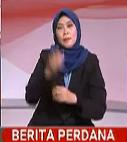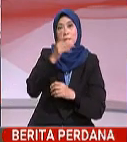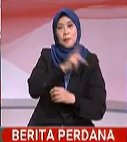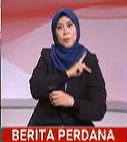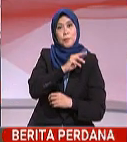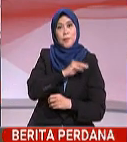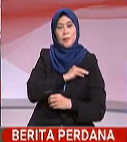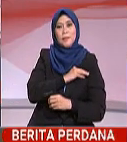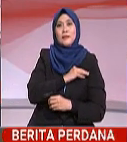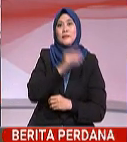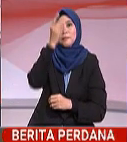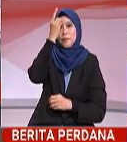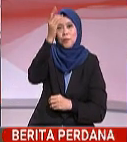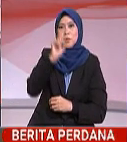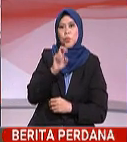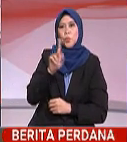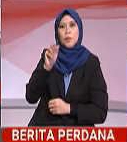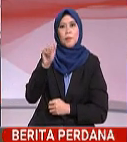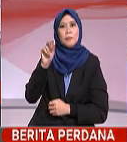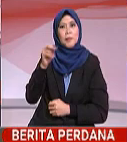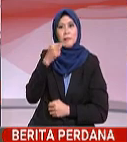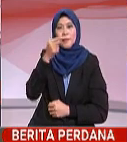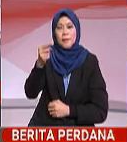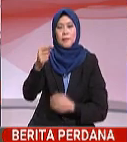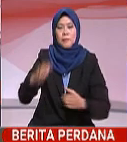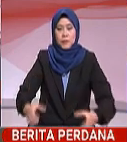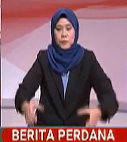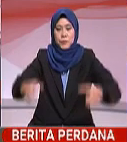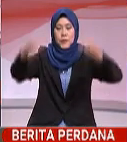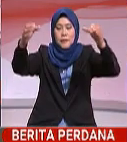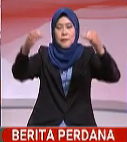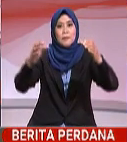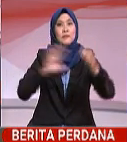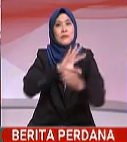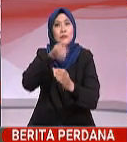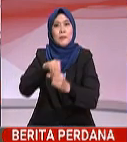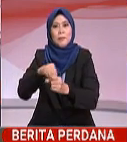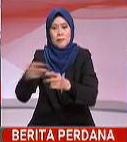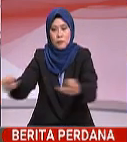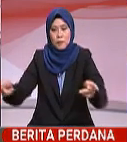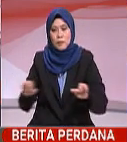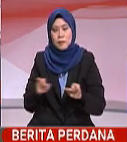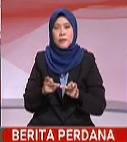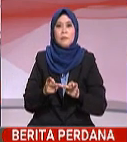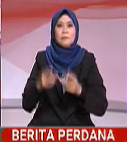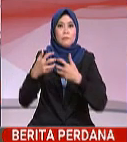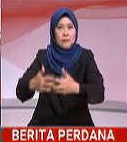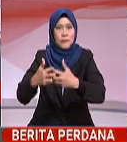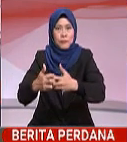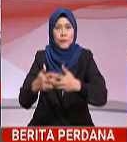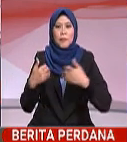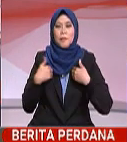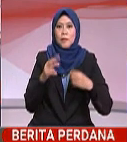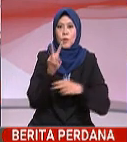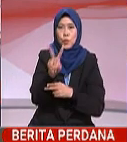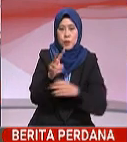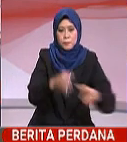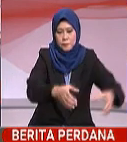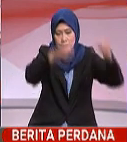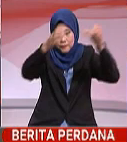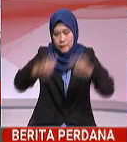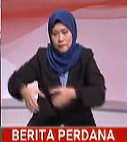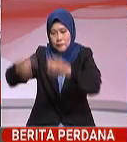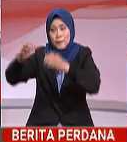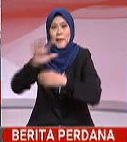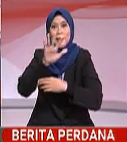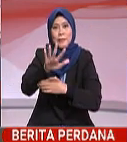Ali berkata bangunan itu yang terletak di kawasan perindustrian Melimau dan ia mempunyai dua blok asrama 5 tingkat dan